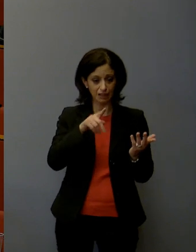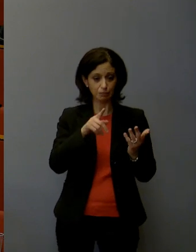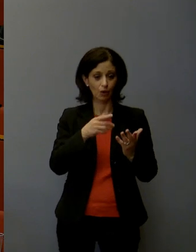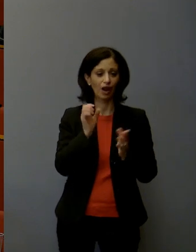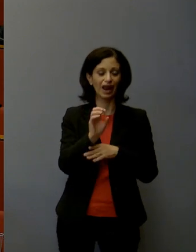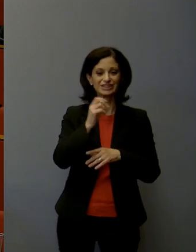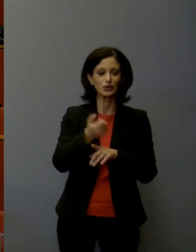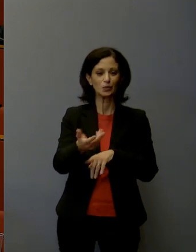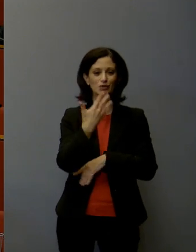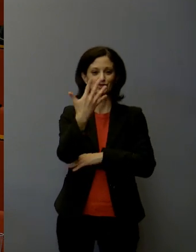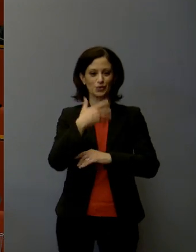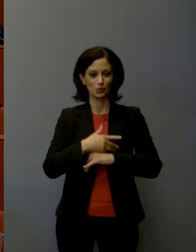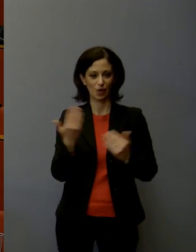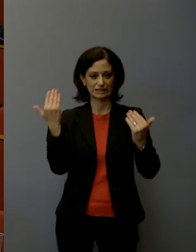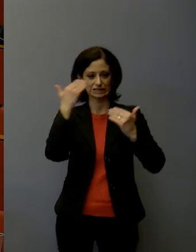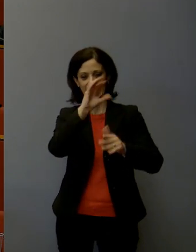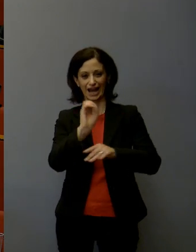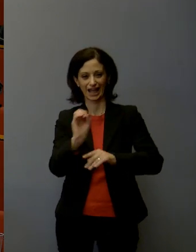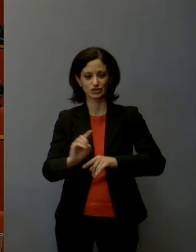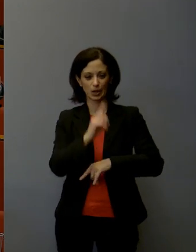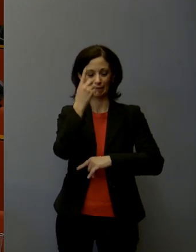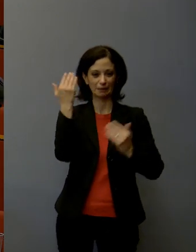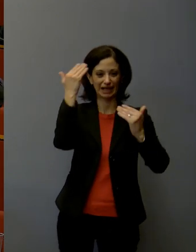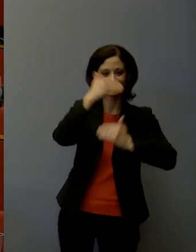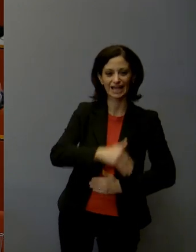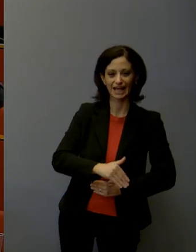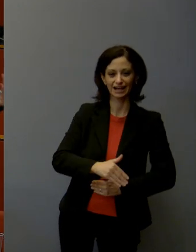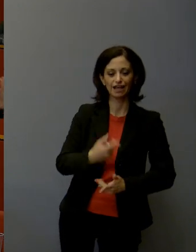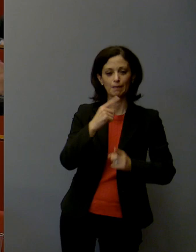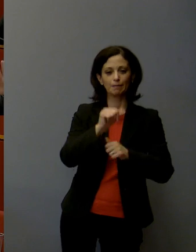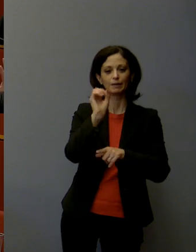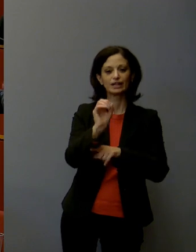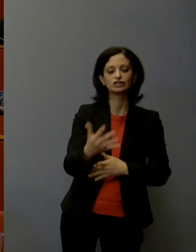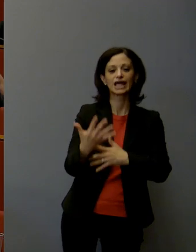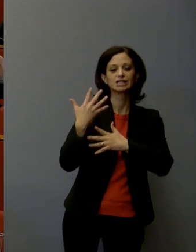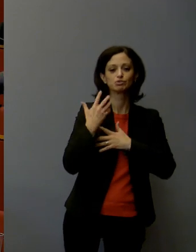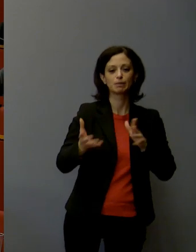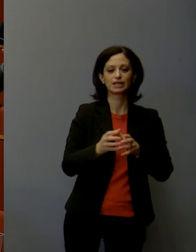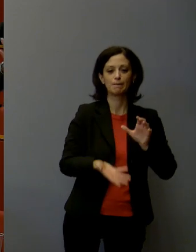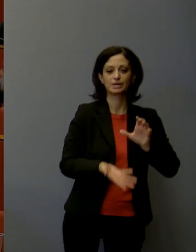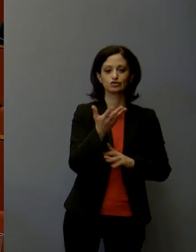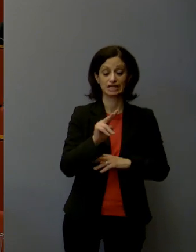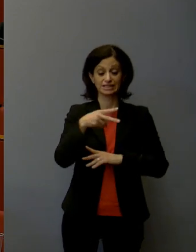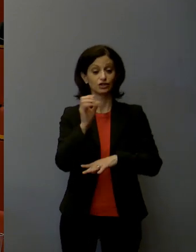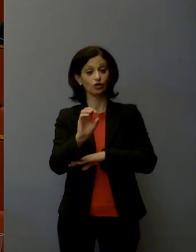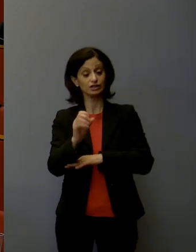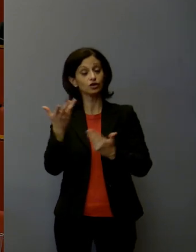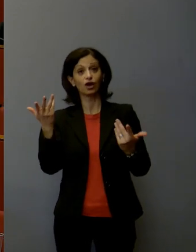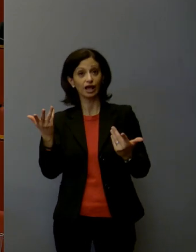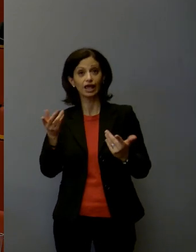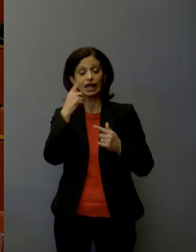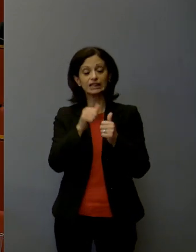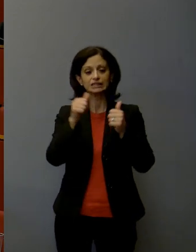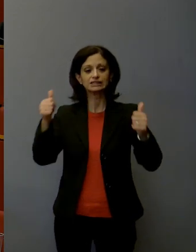la facciamo la sera questa così la prima lezione la dedichiamo a la responsabilità della maggioranza la seconda lezione sarà la